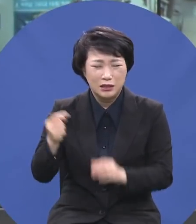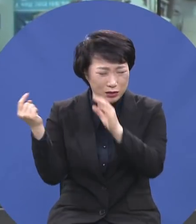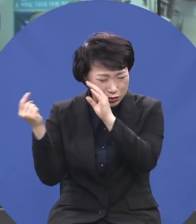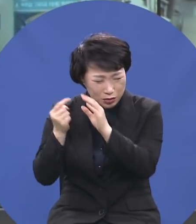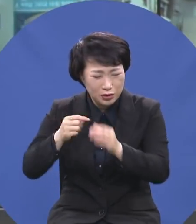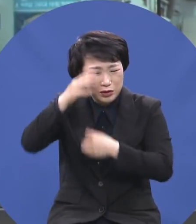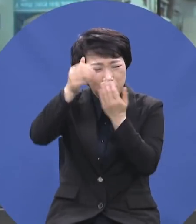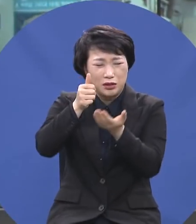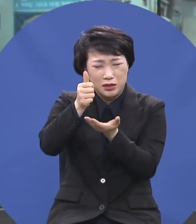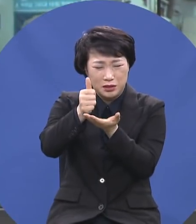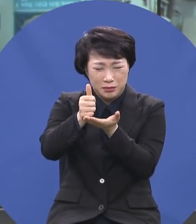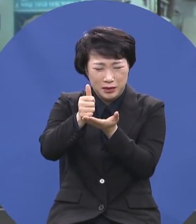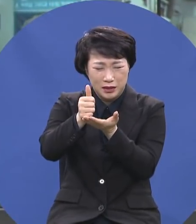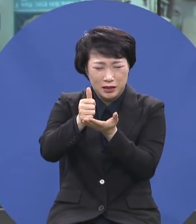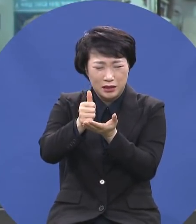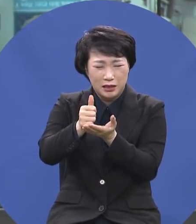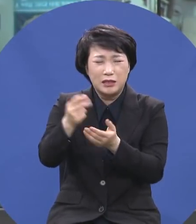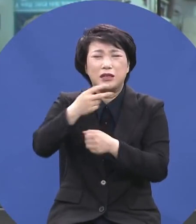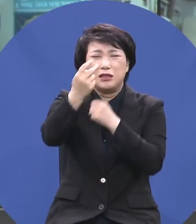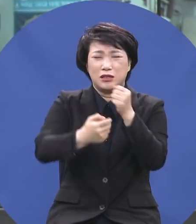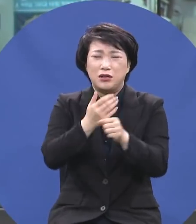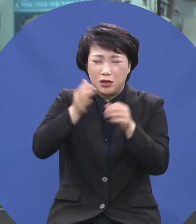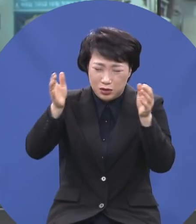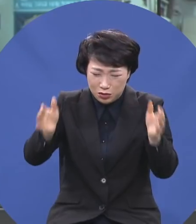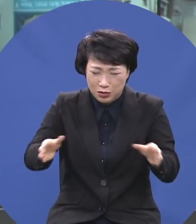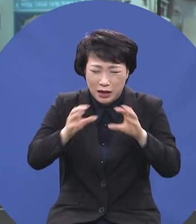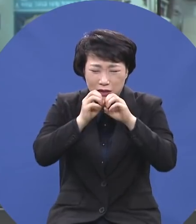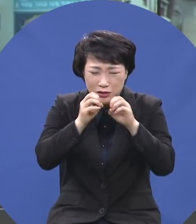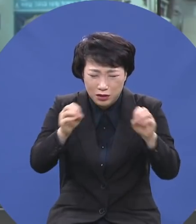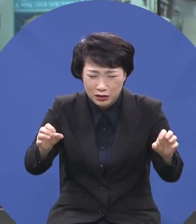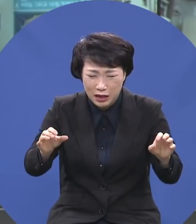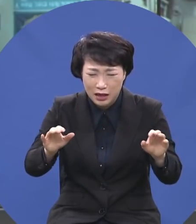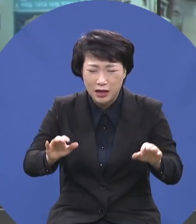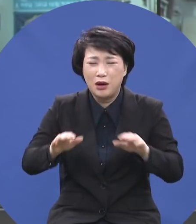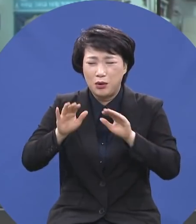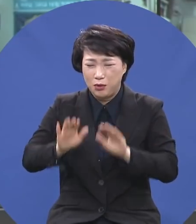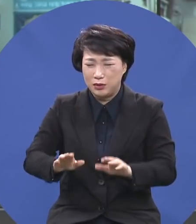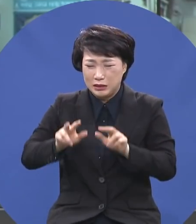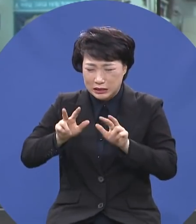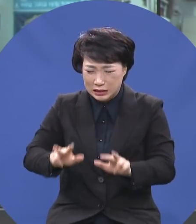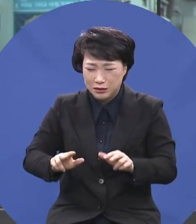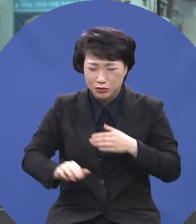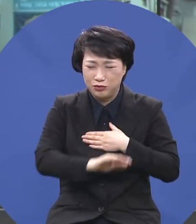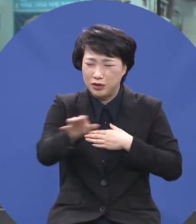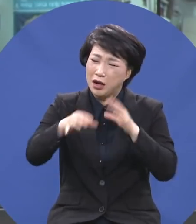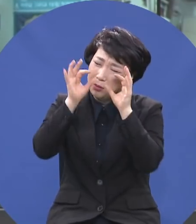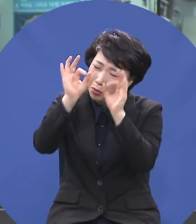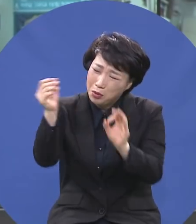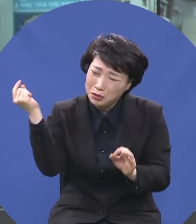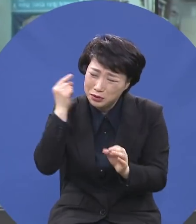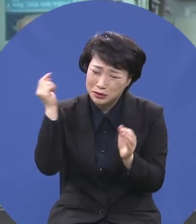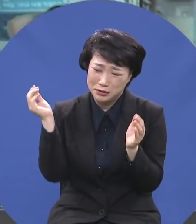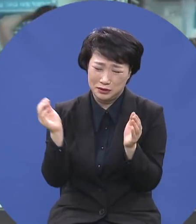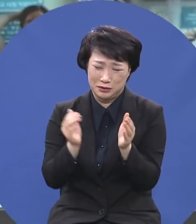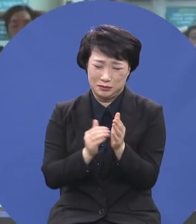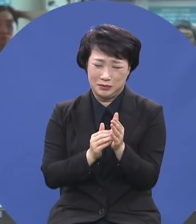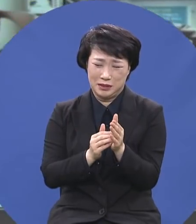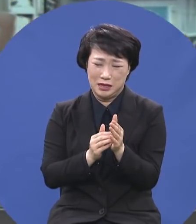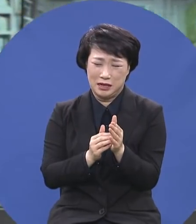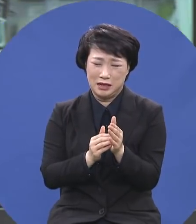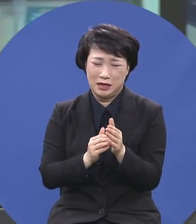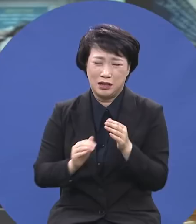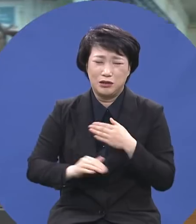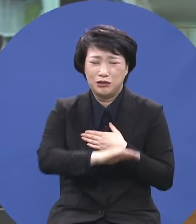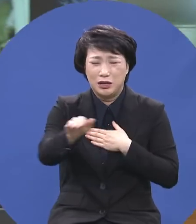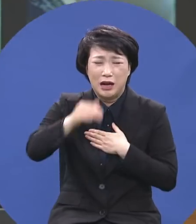소식을 성령이 2000년 동안 전해서 오늘 이 시대에 우리가 들었습니다.